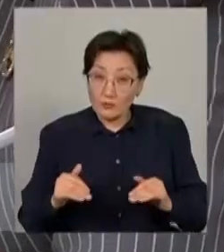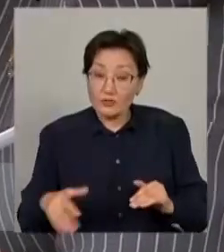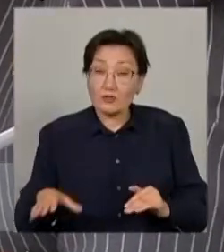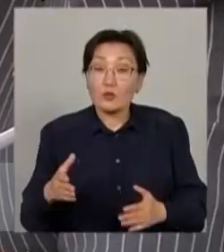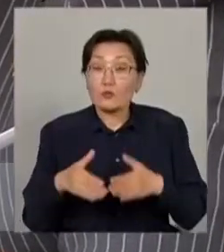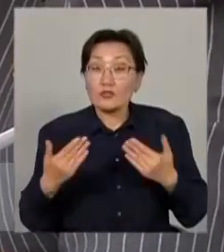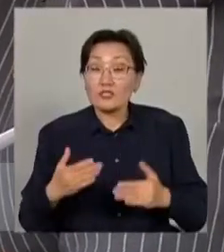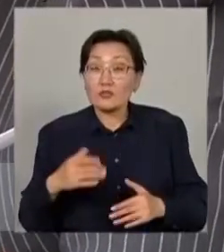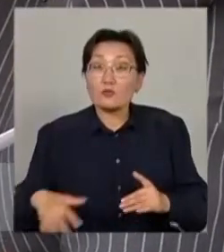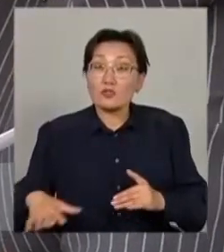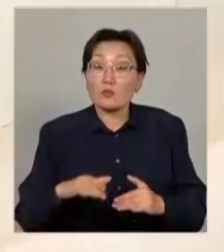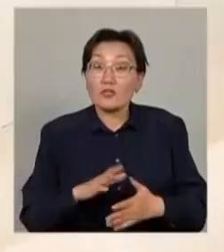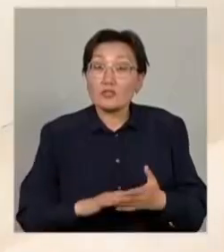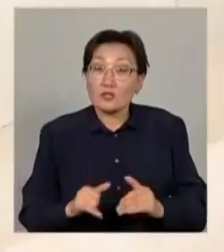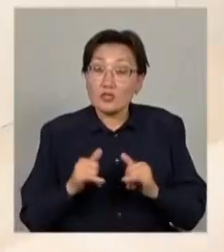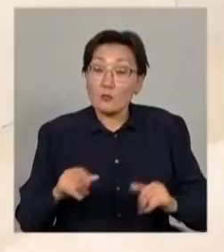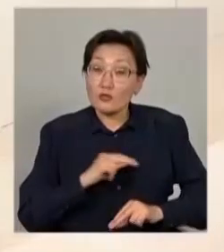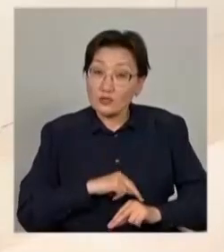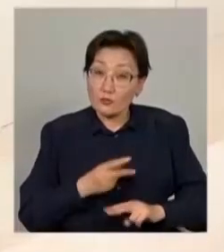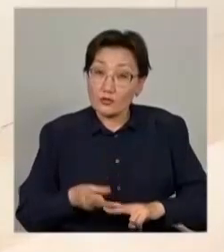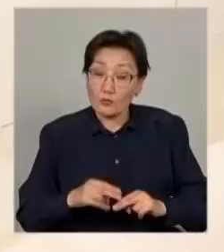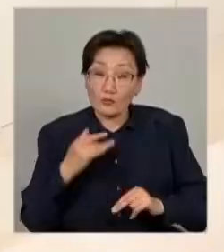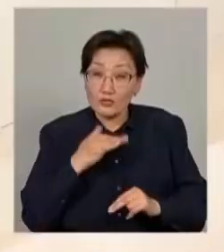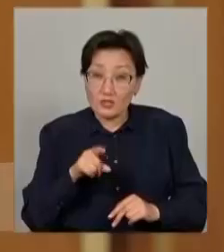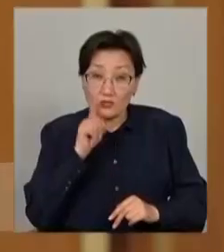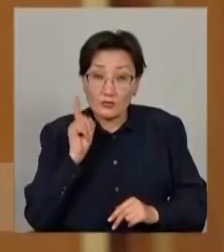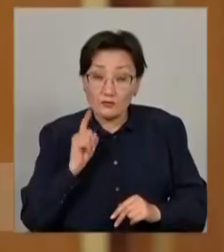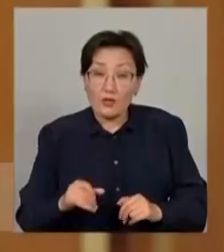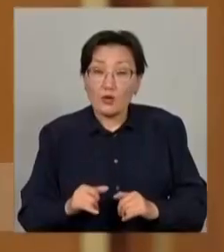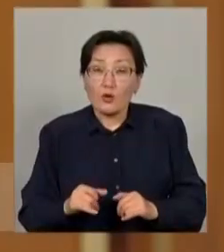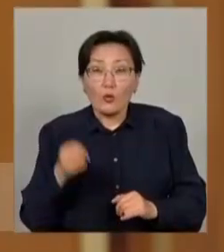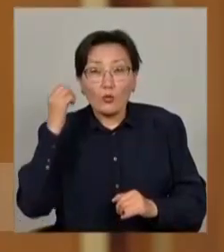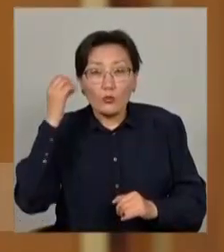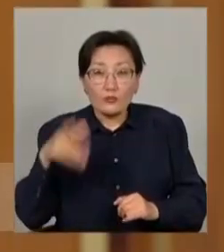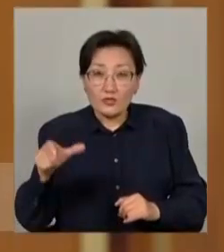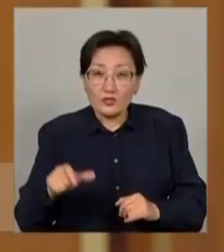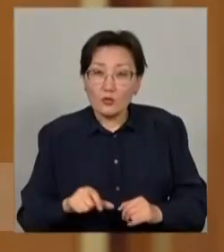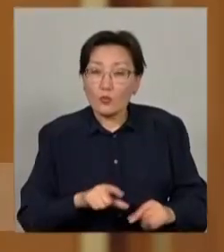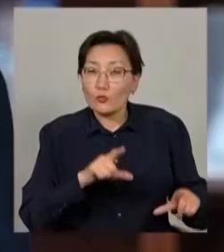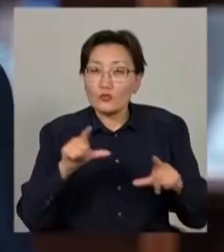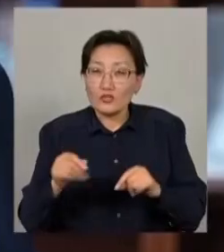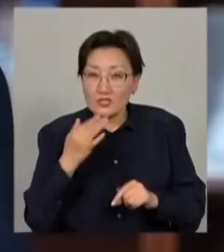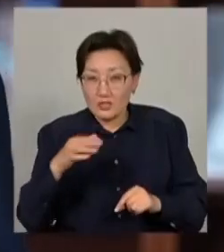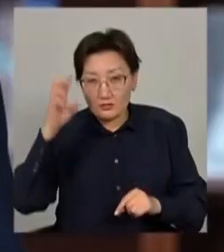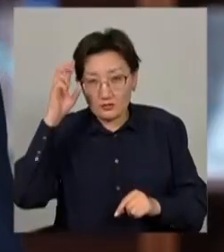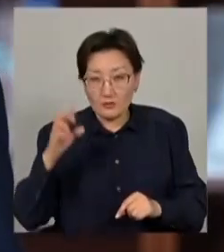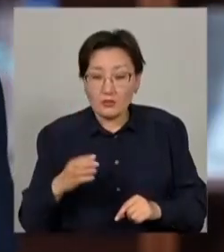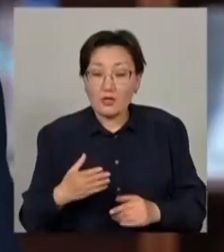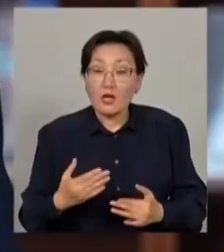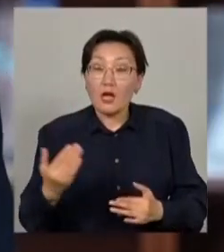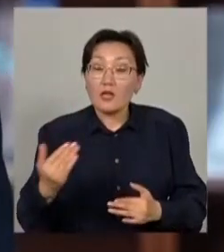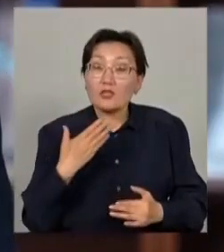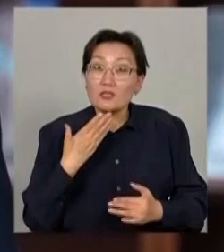практически отсутствуют среда Для дальнейшего развития и работы поэтому многие молодые и перспективные умы уезжают за границу они свой потенциал